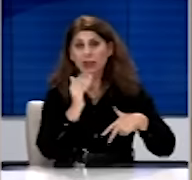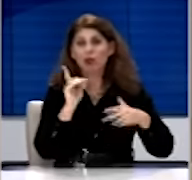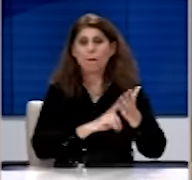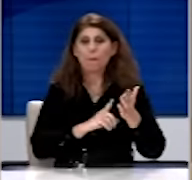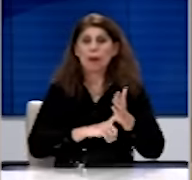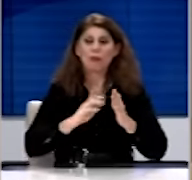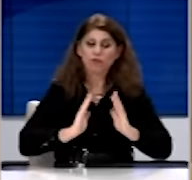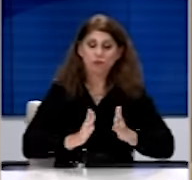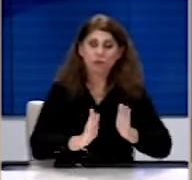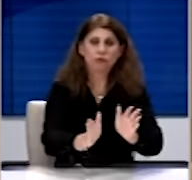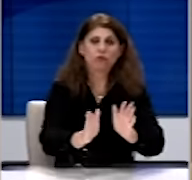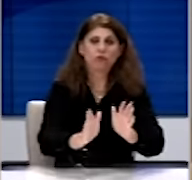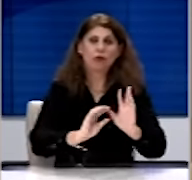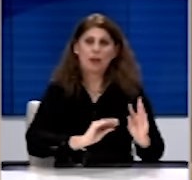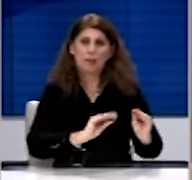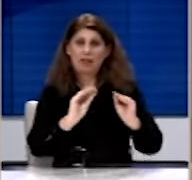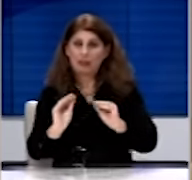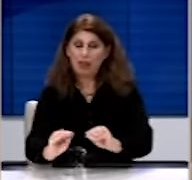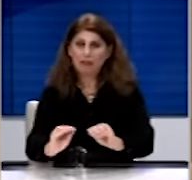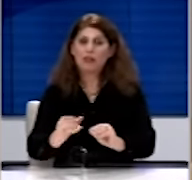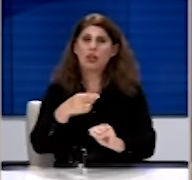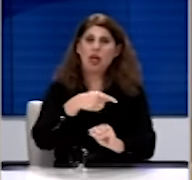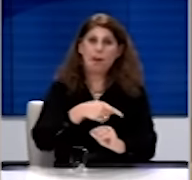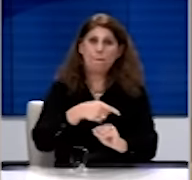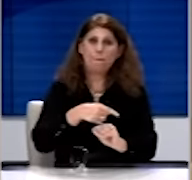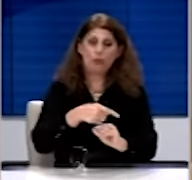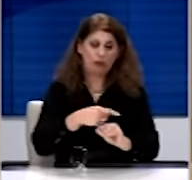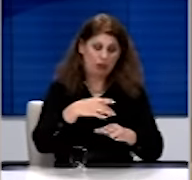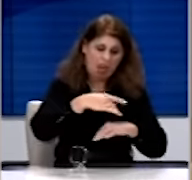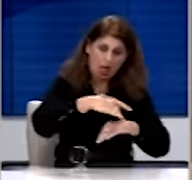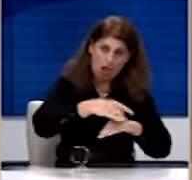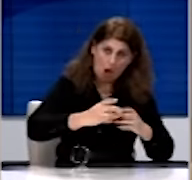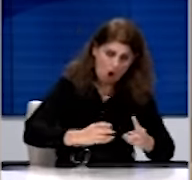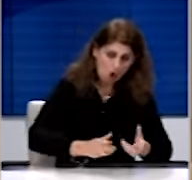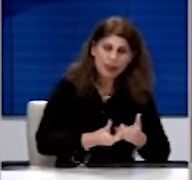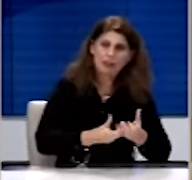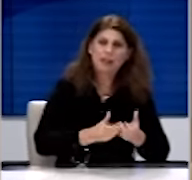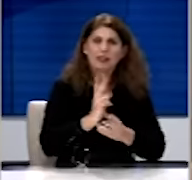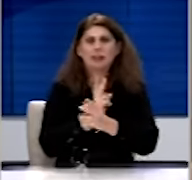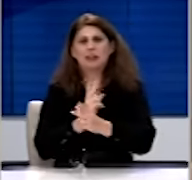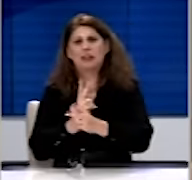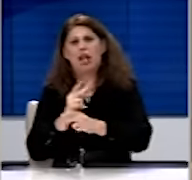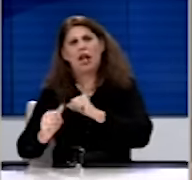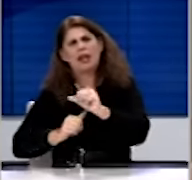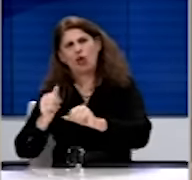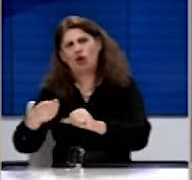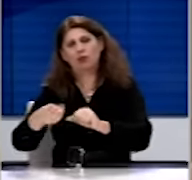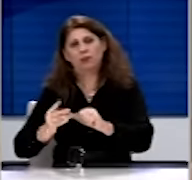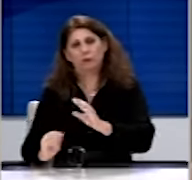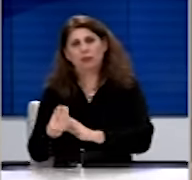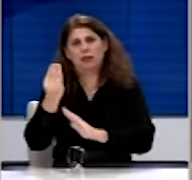να προχωρήσει η μετάβαση από τα ορυκτά στις ανανεώσιμες πηγές ενέργειας.